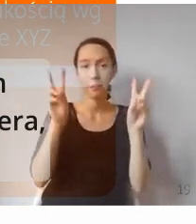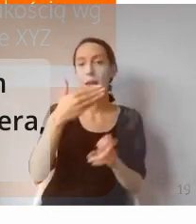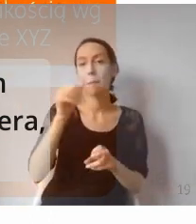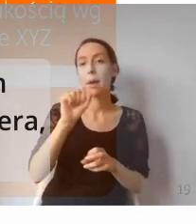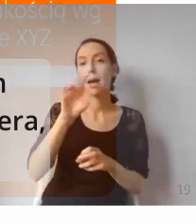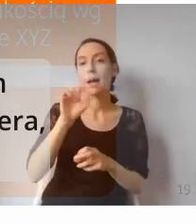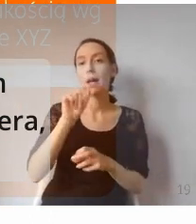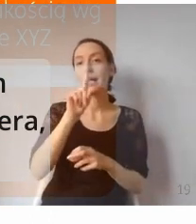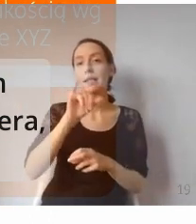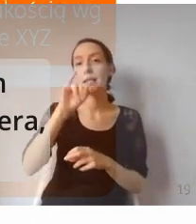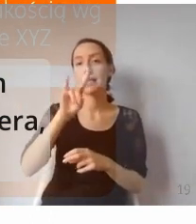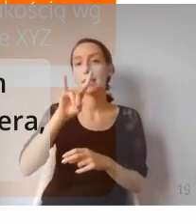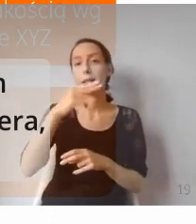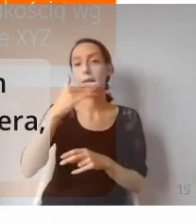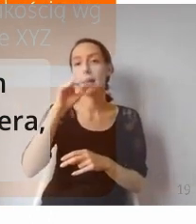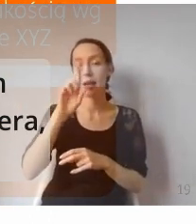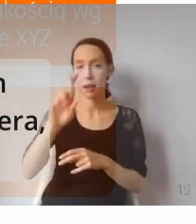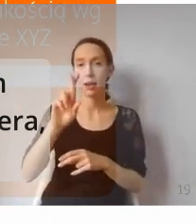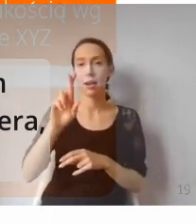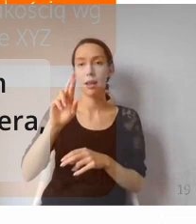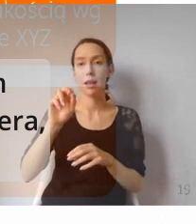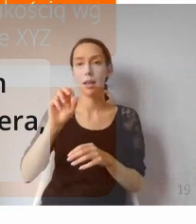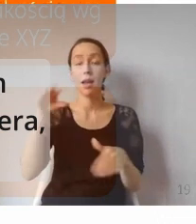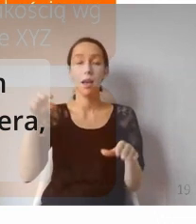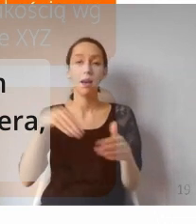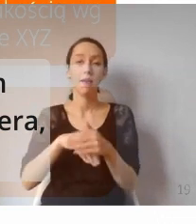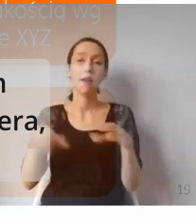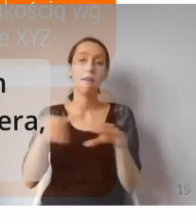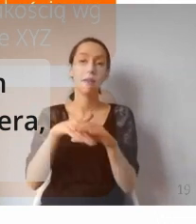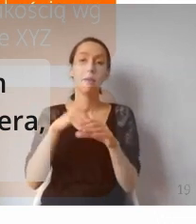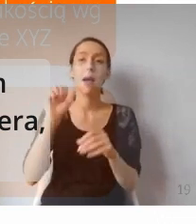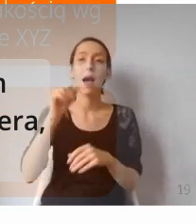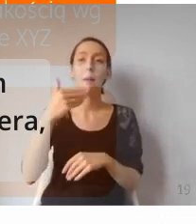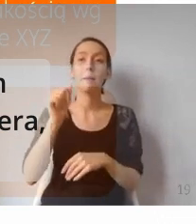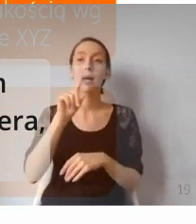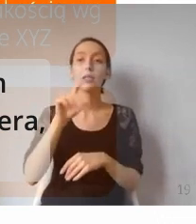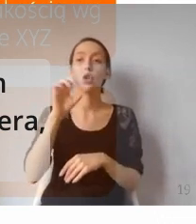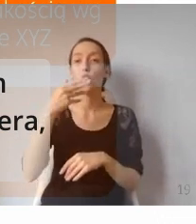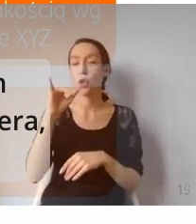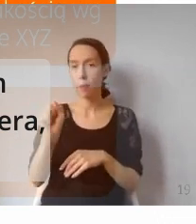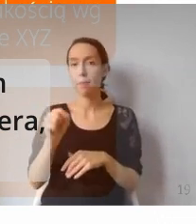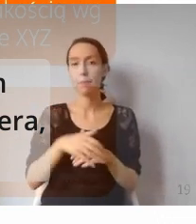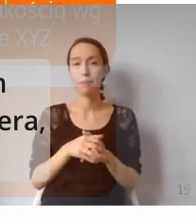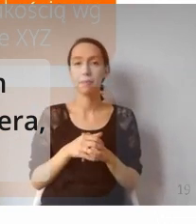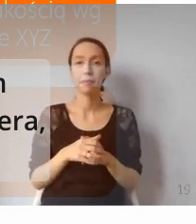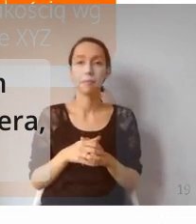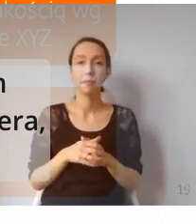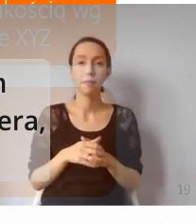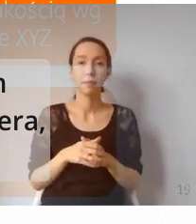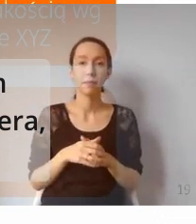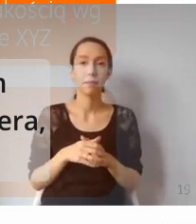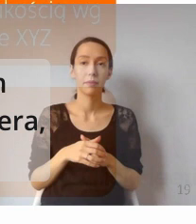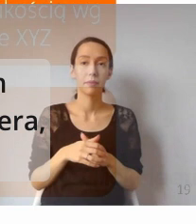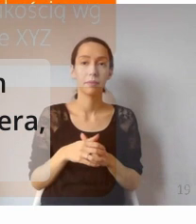ale może też być magazynier. Tutaj akurat znalazłam profil, gdzie osoba, która zajmowała stanowisko magazyniera, również